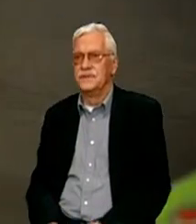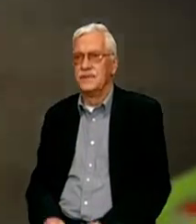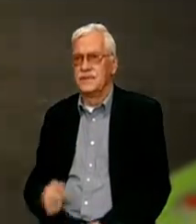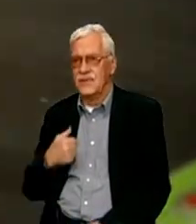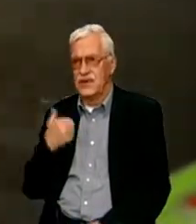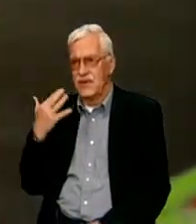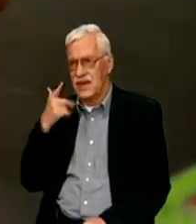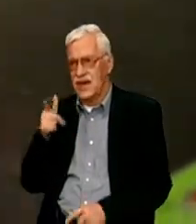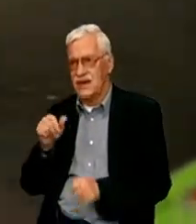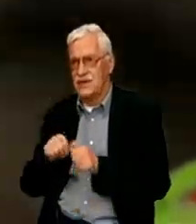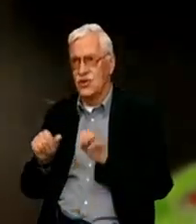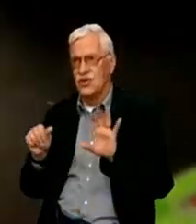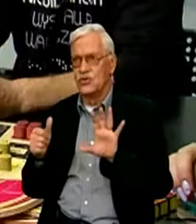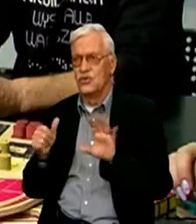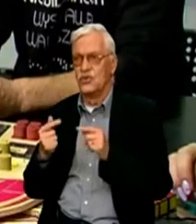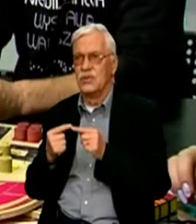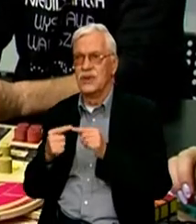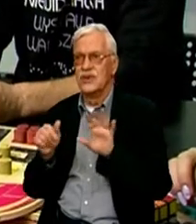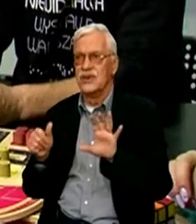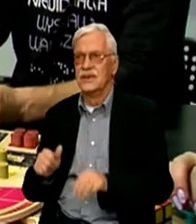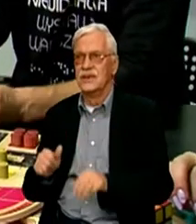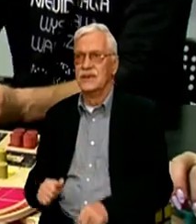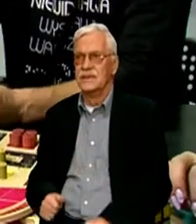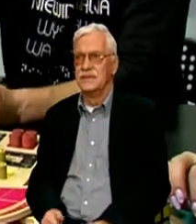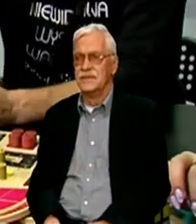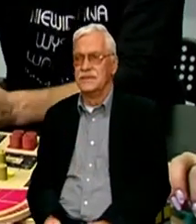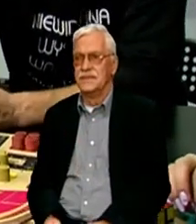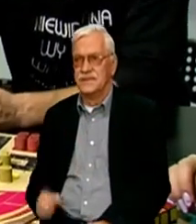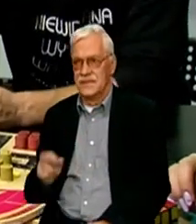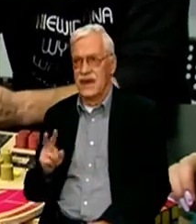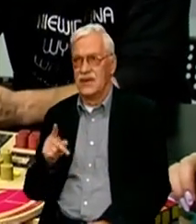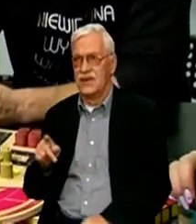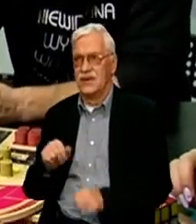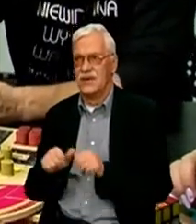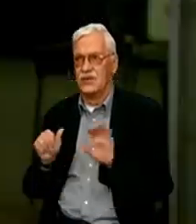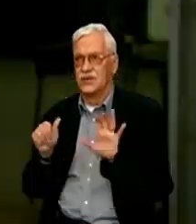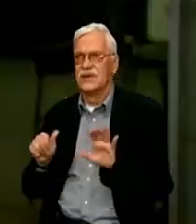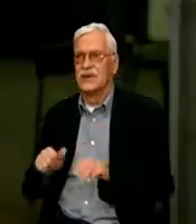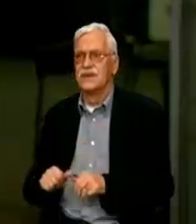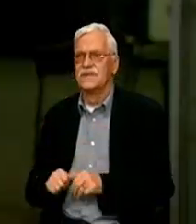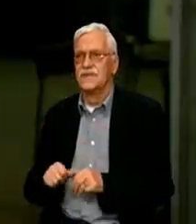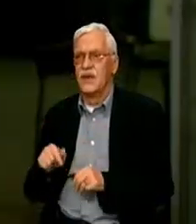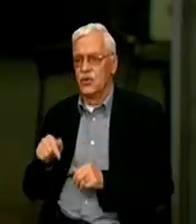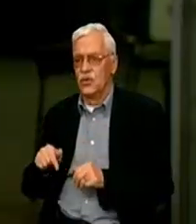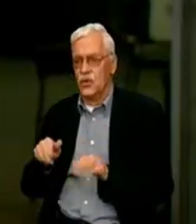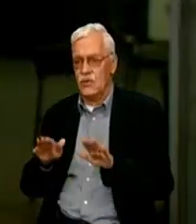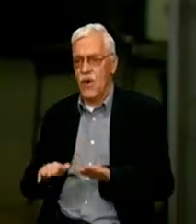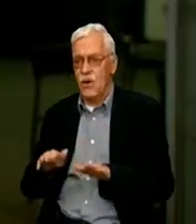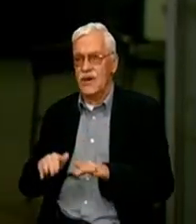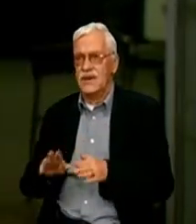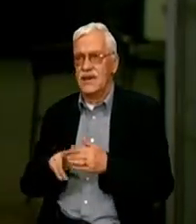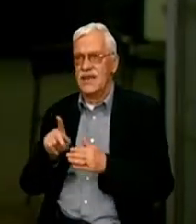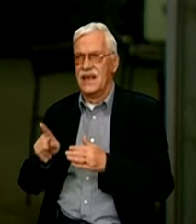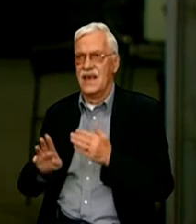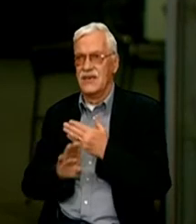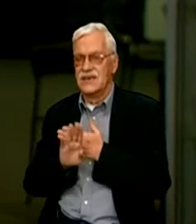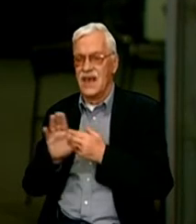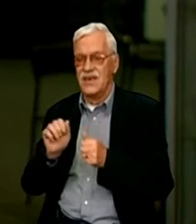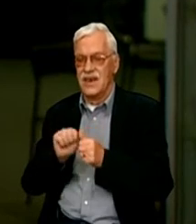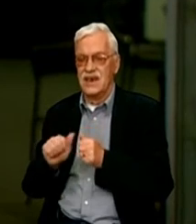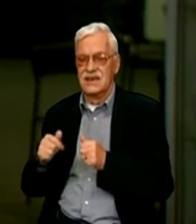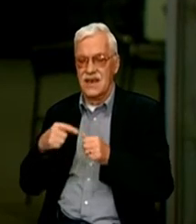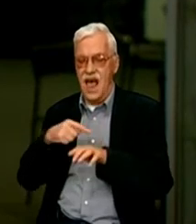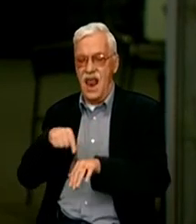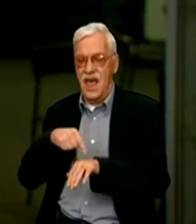ale... Weź pokaż mi troszkę. Już podaję. Elegancko, szósteczka. Pobyt tutaj, na niewidzialnej wystawie, to jest taka niesamowita lekcja pokory. To